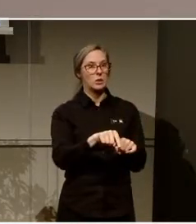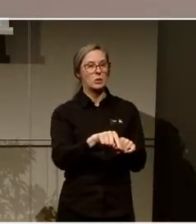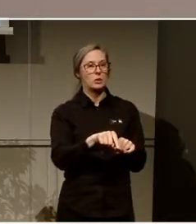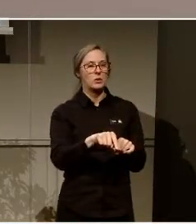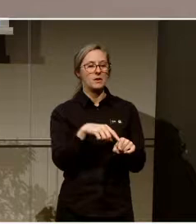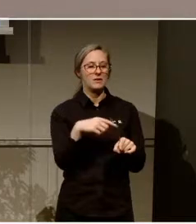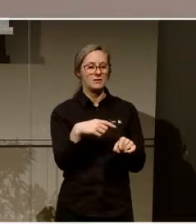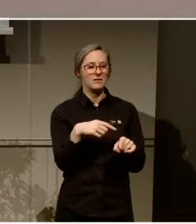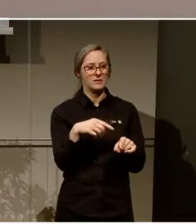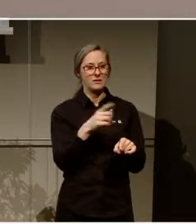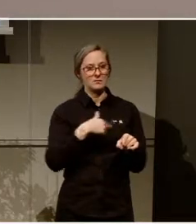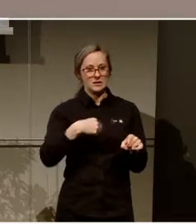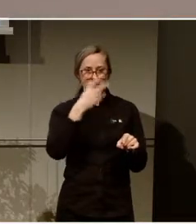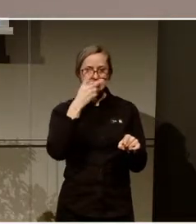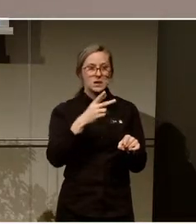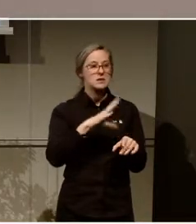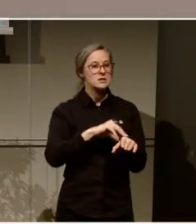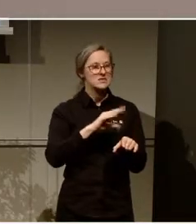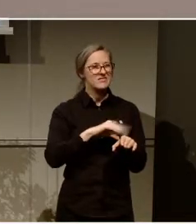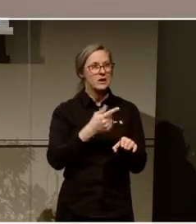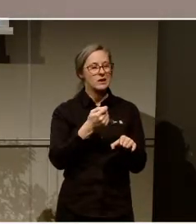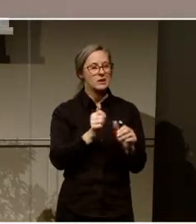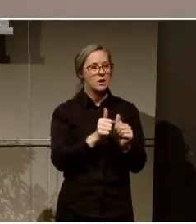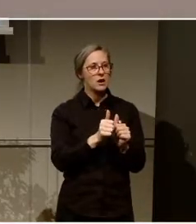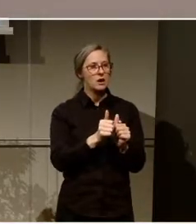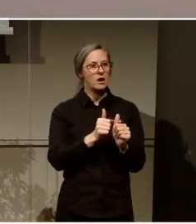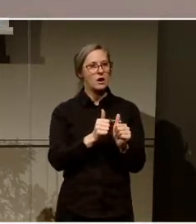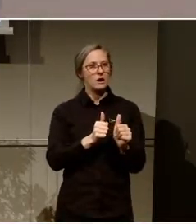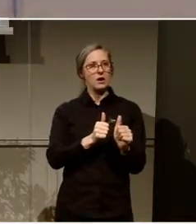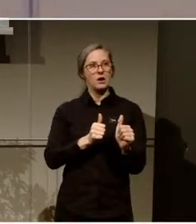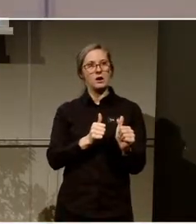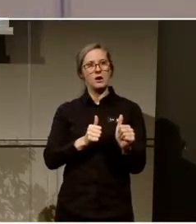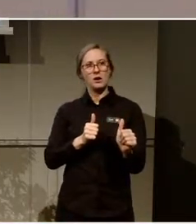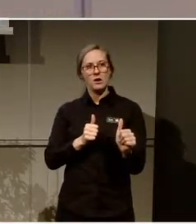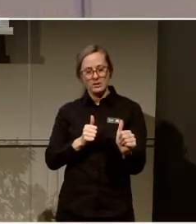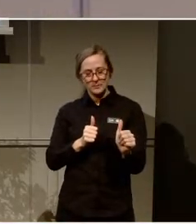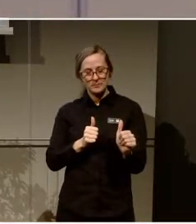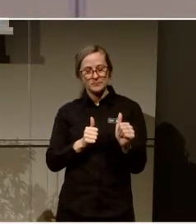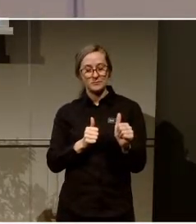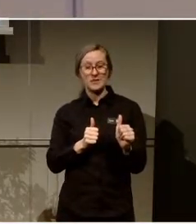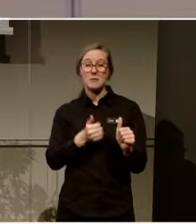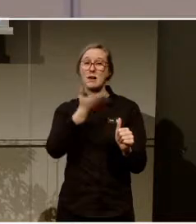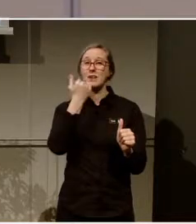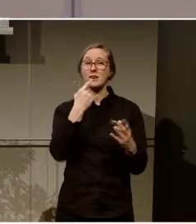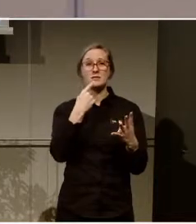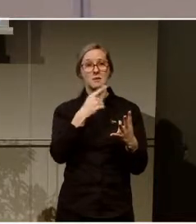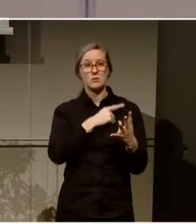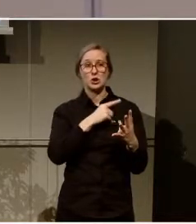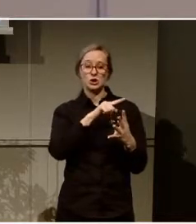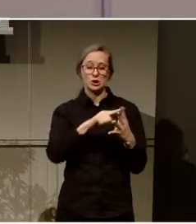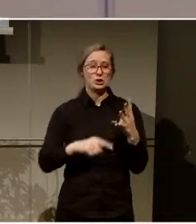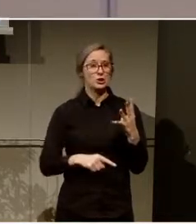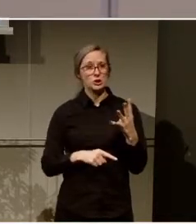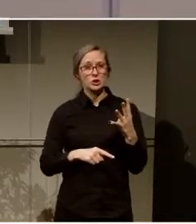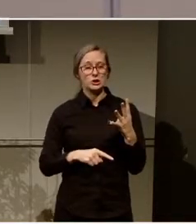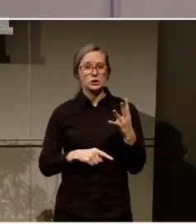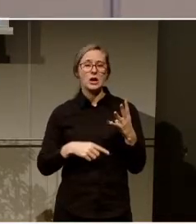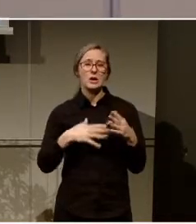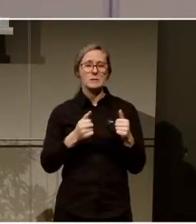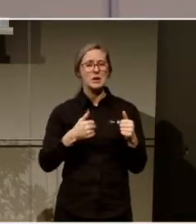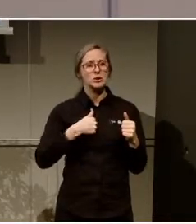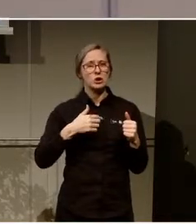en sektor där vi ser att Sverige har släpat efter. Och man kan säga jättemycket om de här olika områdena, men jag